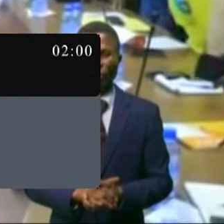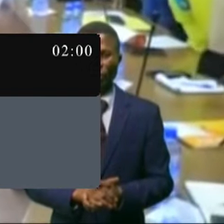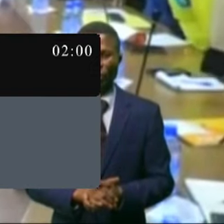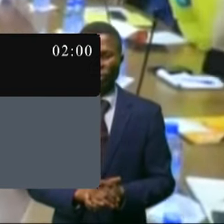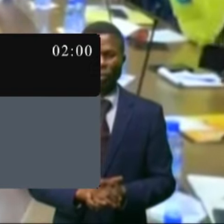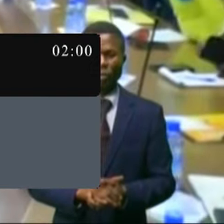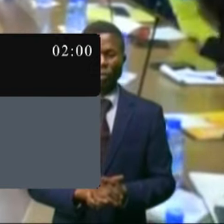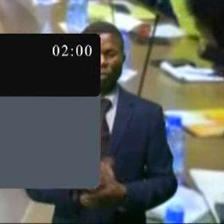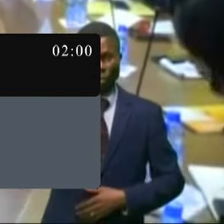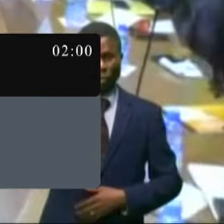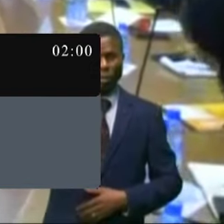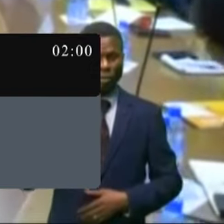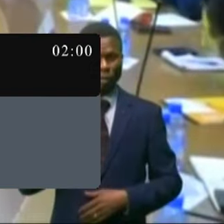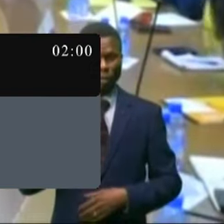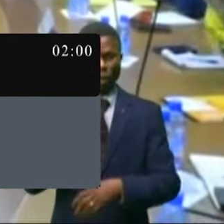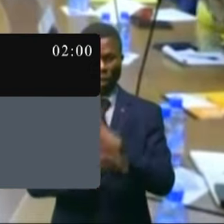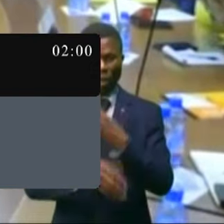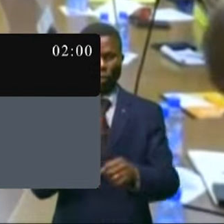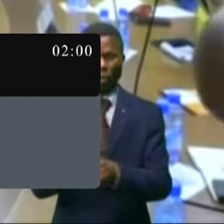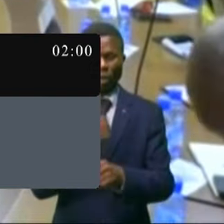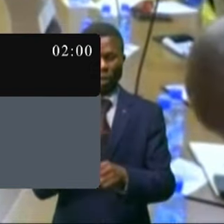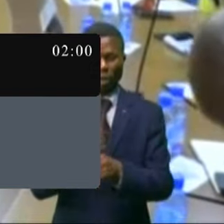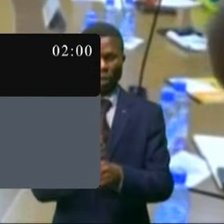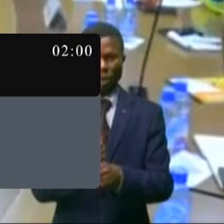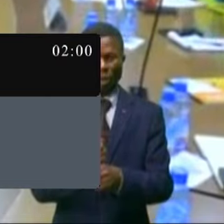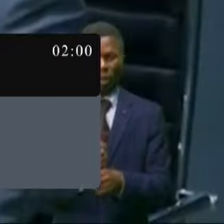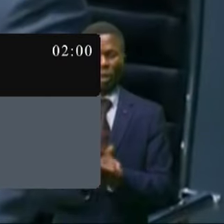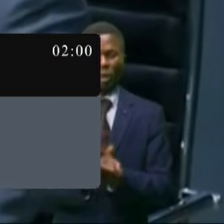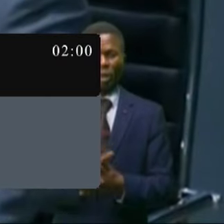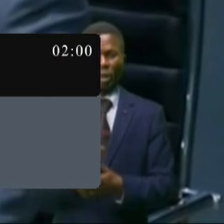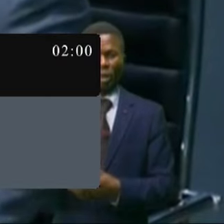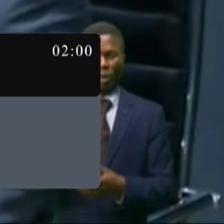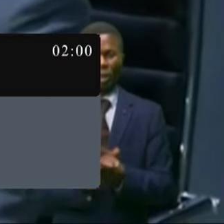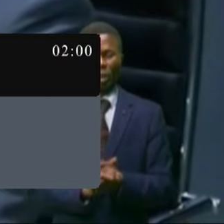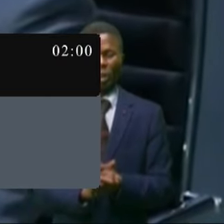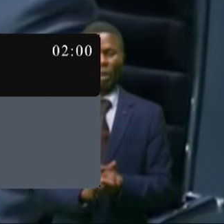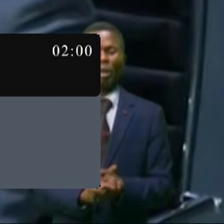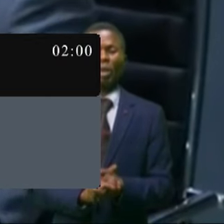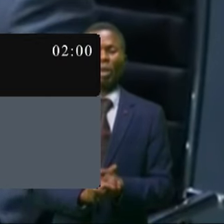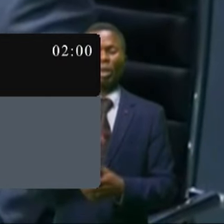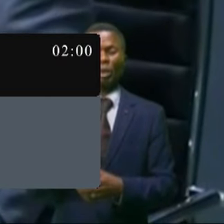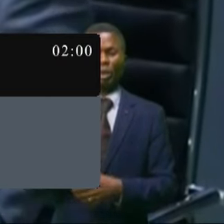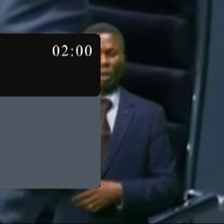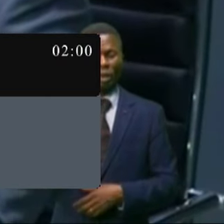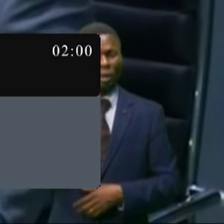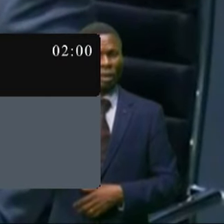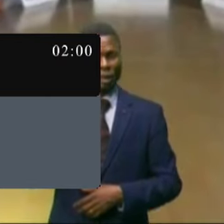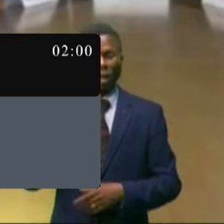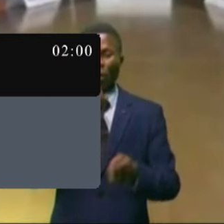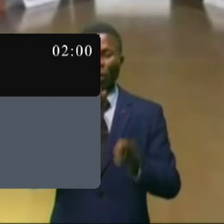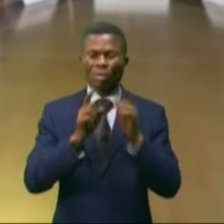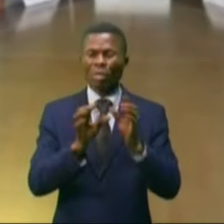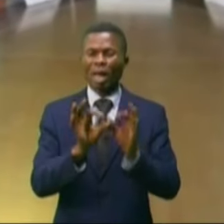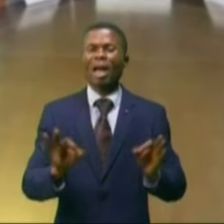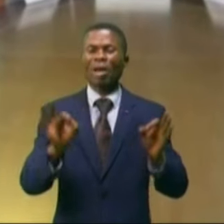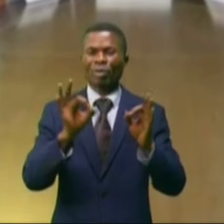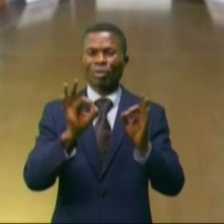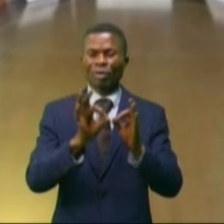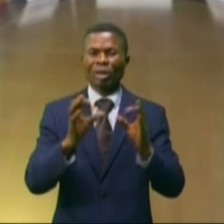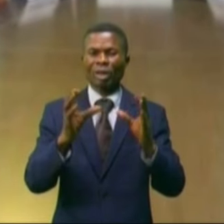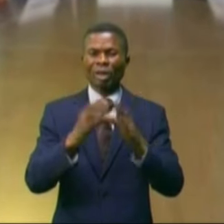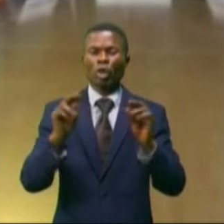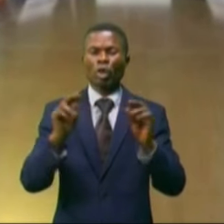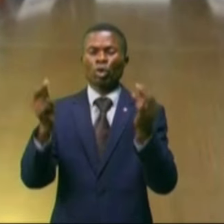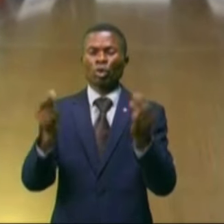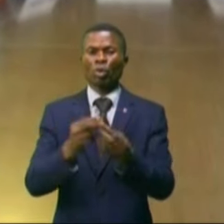Les ministres de l'Emploi et du Travail, Ephraim Akwakwa Nametou, a eu un échange fructueux avec une